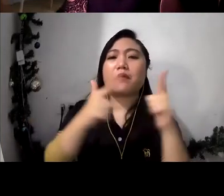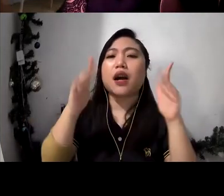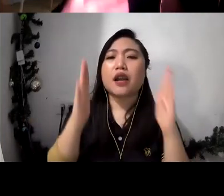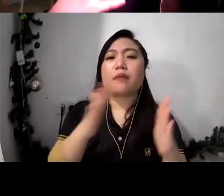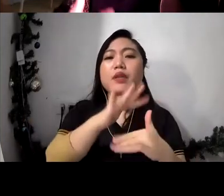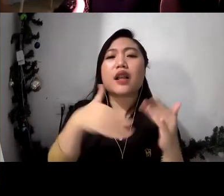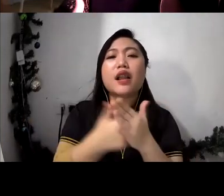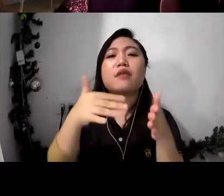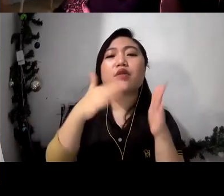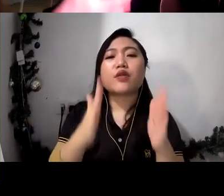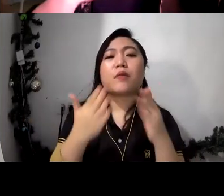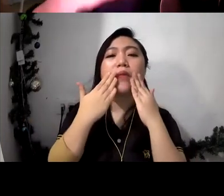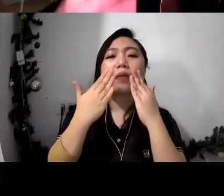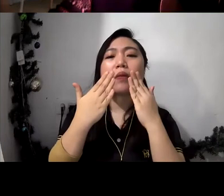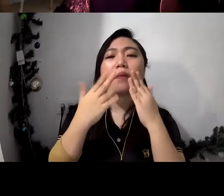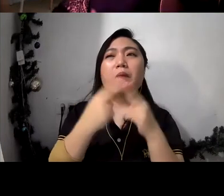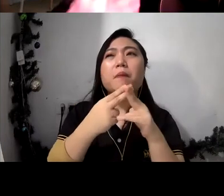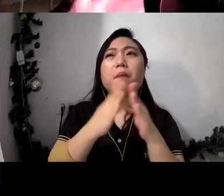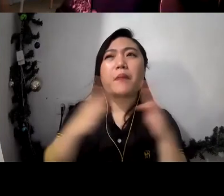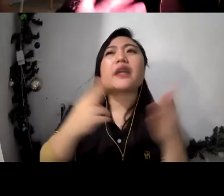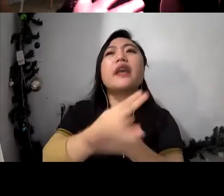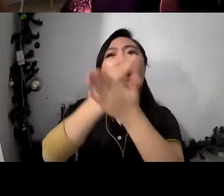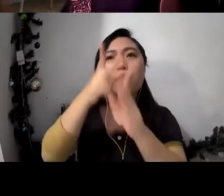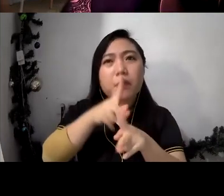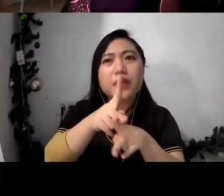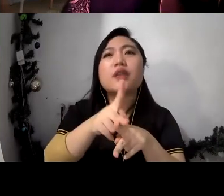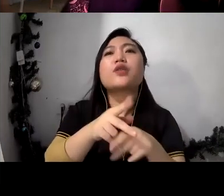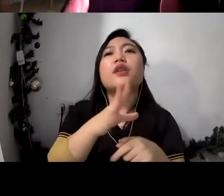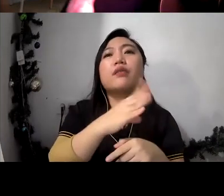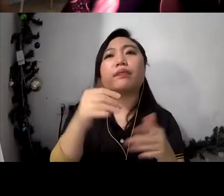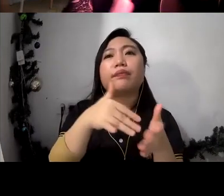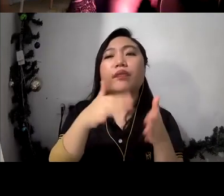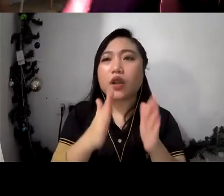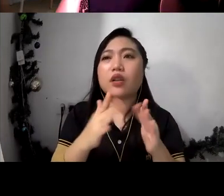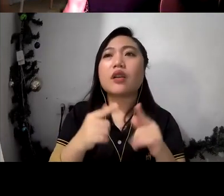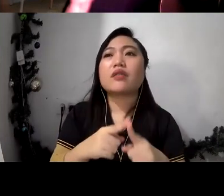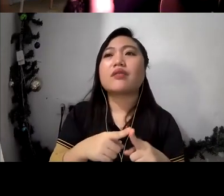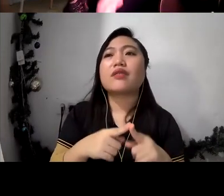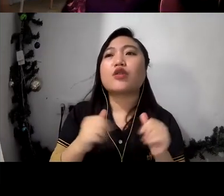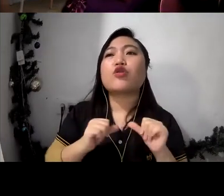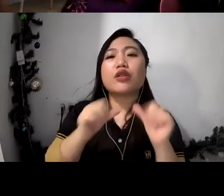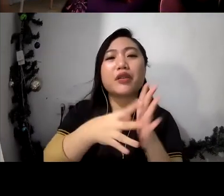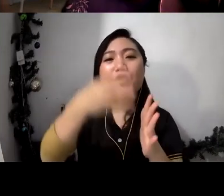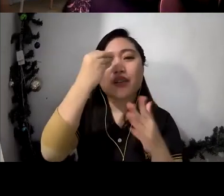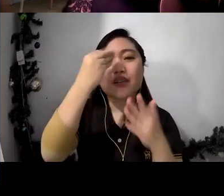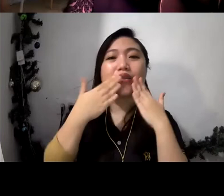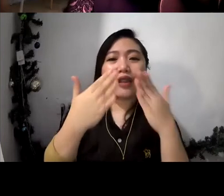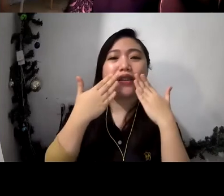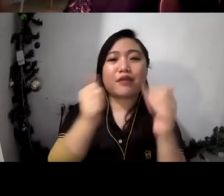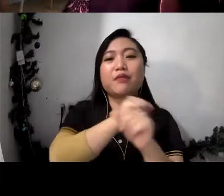estudyanteng mga nag-aaral at mga professionals na gustong magpatuloy na mag-aaral. Kaya mabuhay po kayong lahat. Maraming salamat